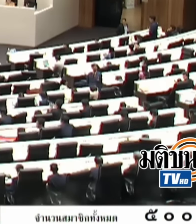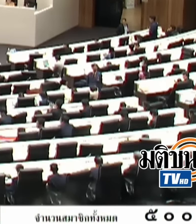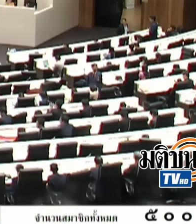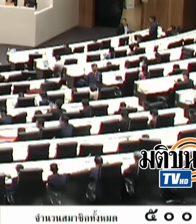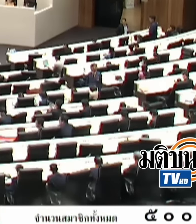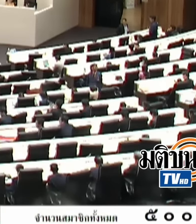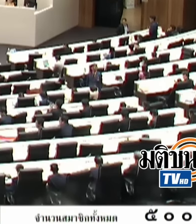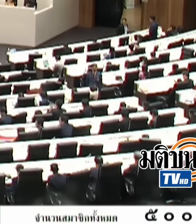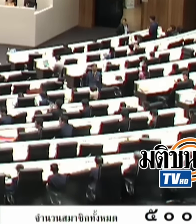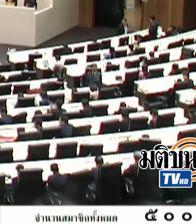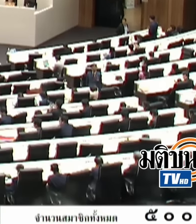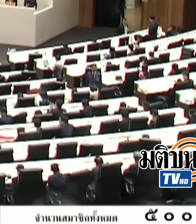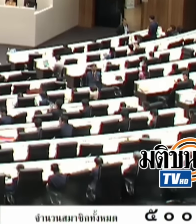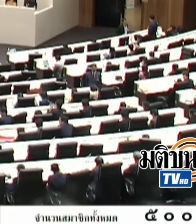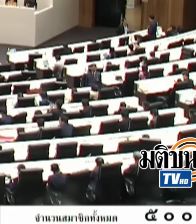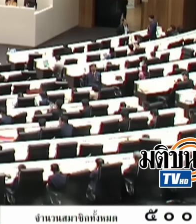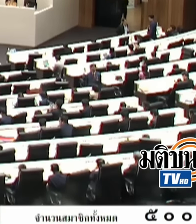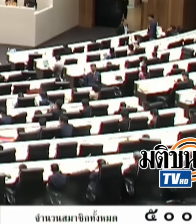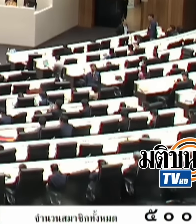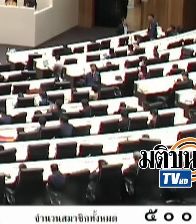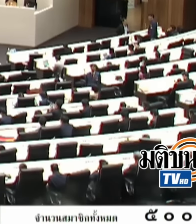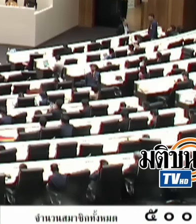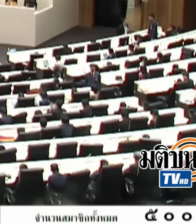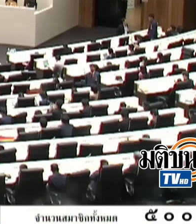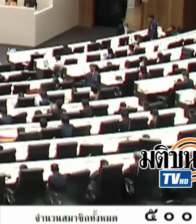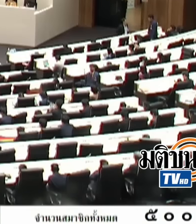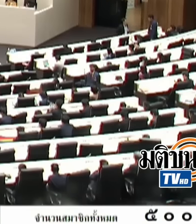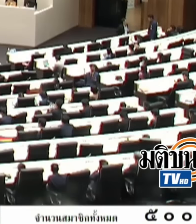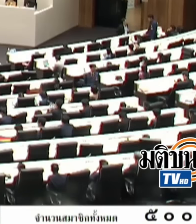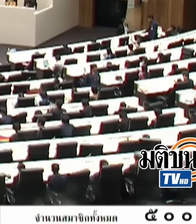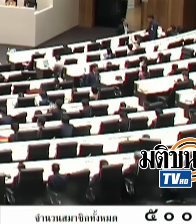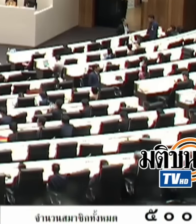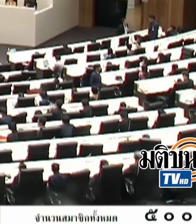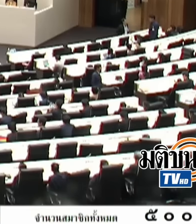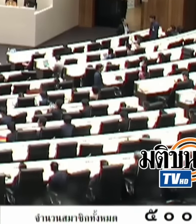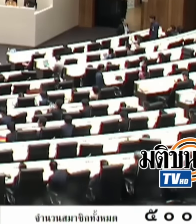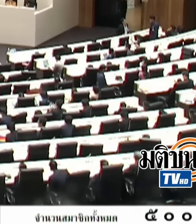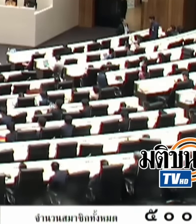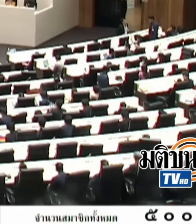แสดงตนเรียบร้อยแล้วนะครับขอปิดการแสดงตนครับ